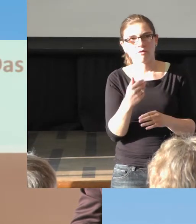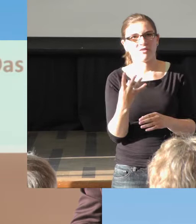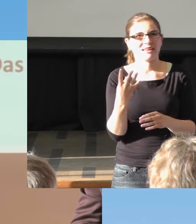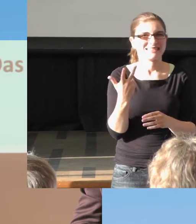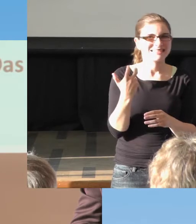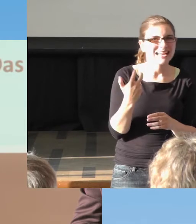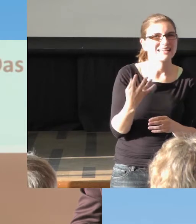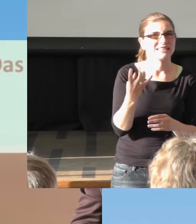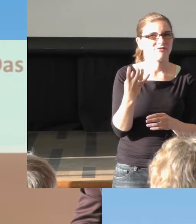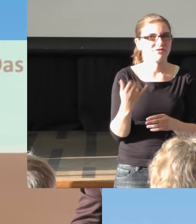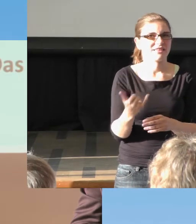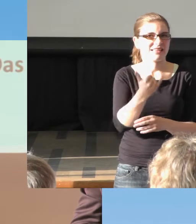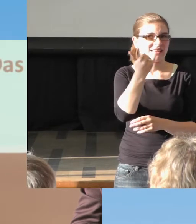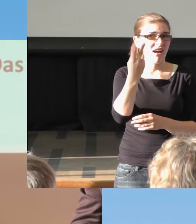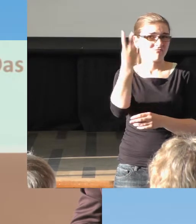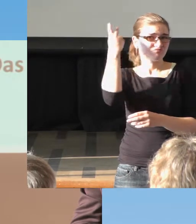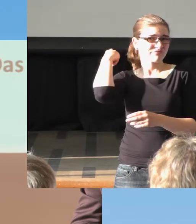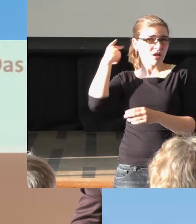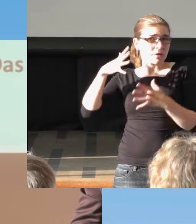echte Diagnose mit Behandlung, würde ich sagen, nein.